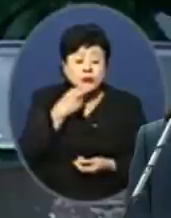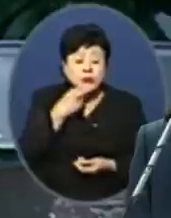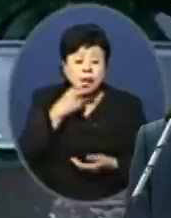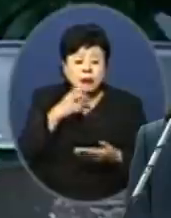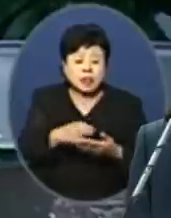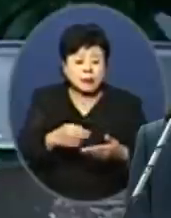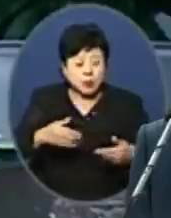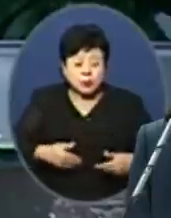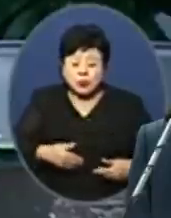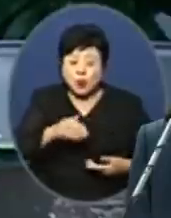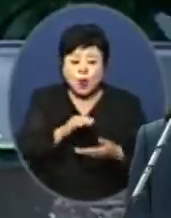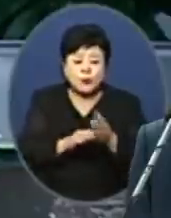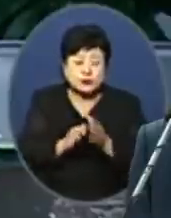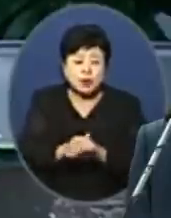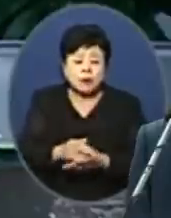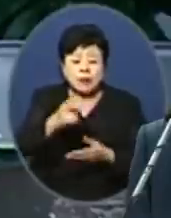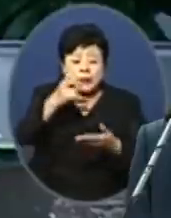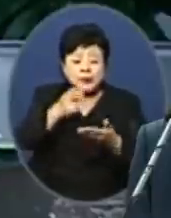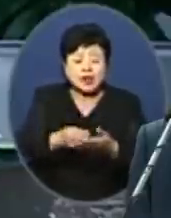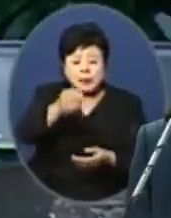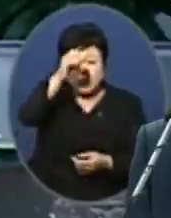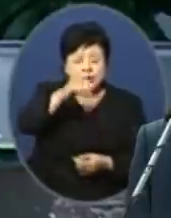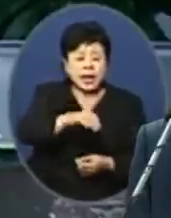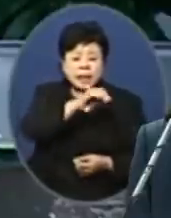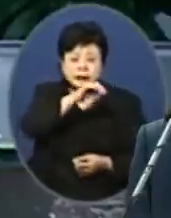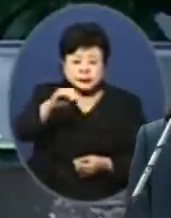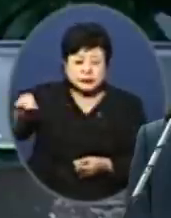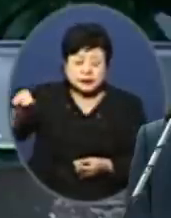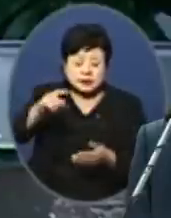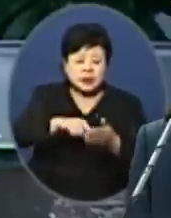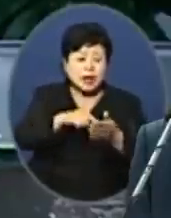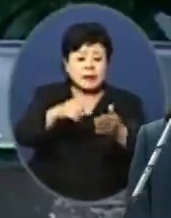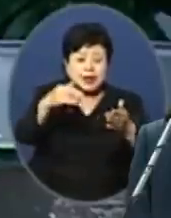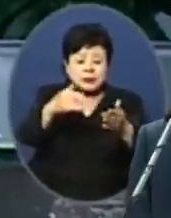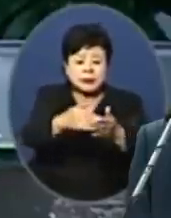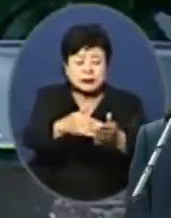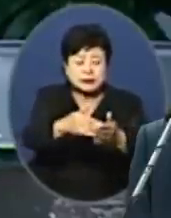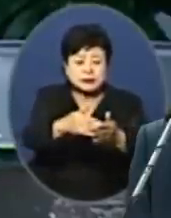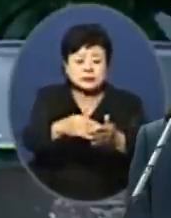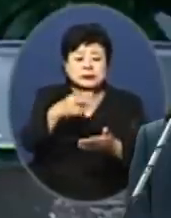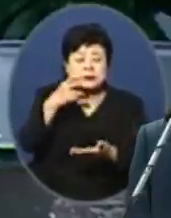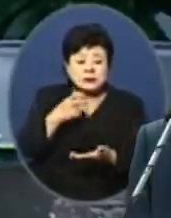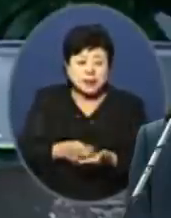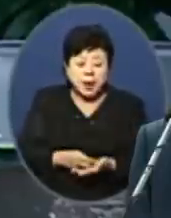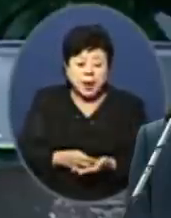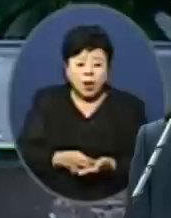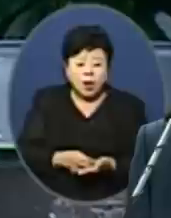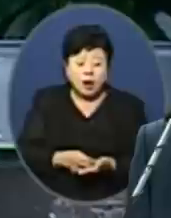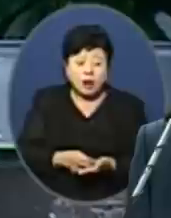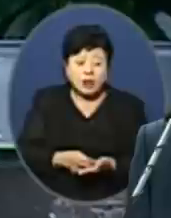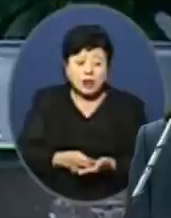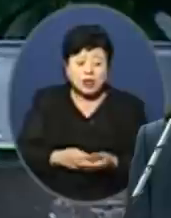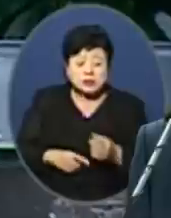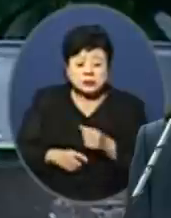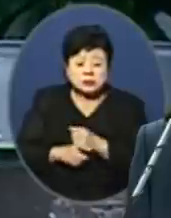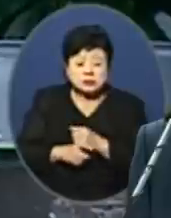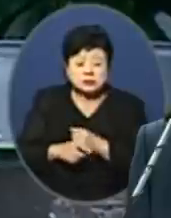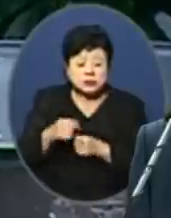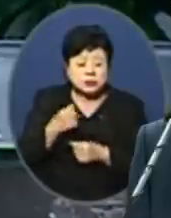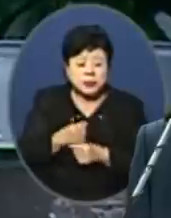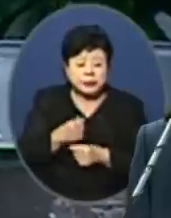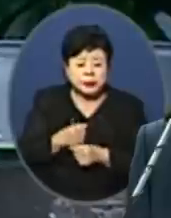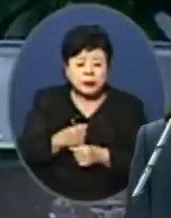없지 않습니까? 계명들 다 십자가에서 청산해버리고 그 계명을 이유로 삼고